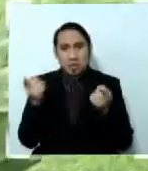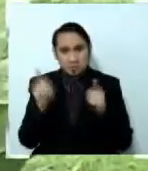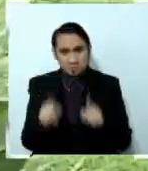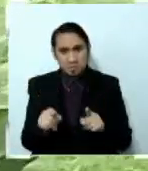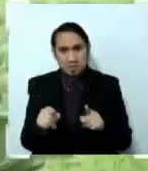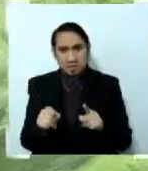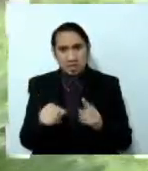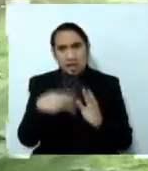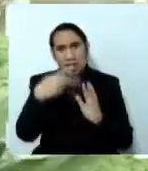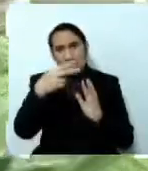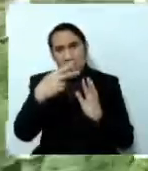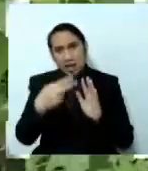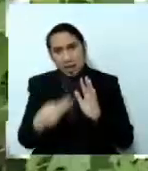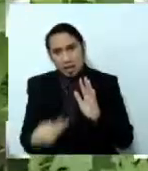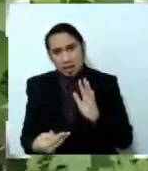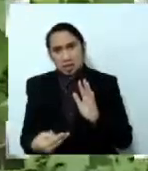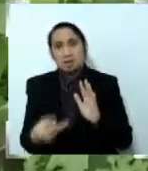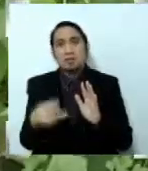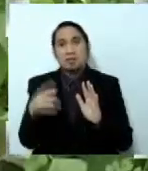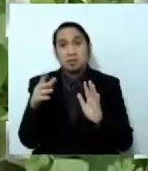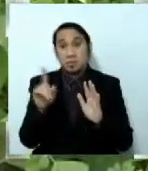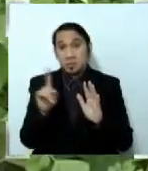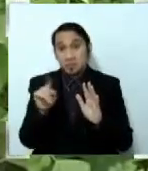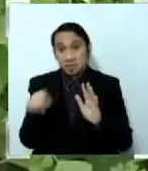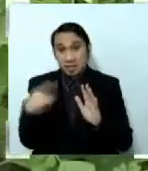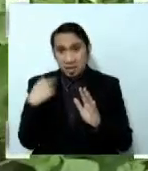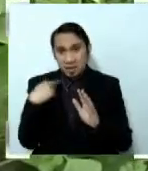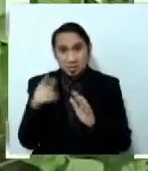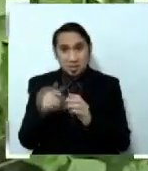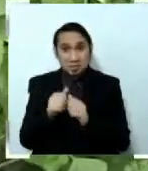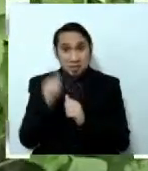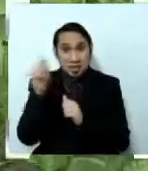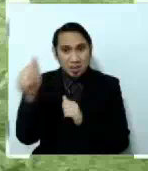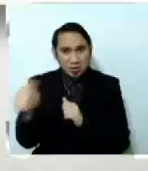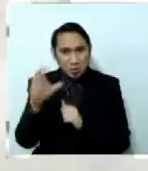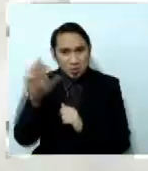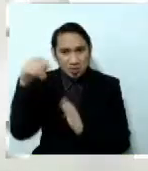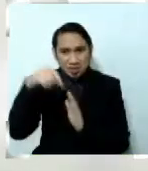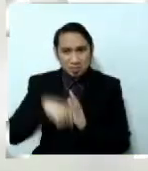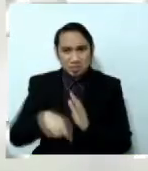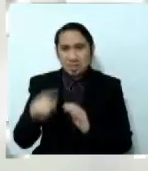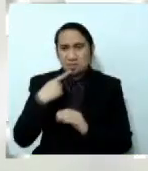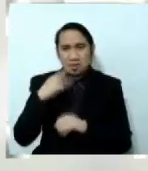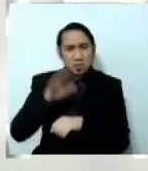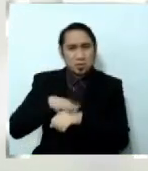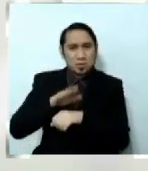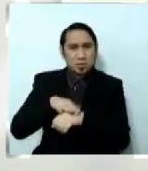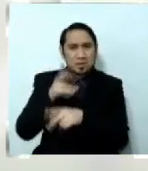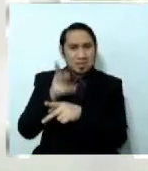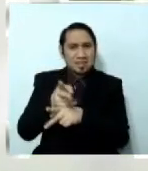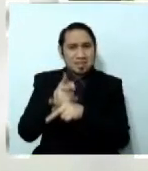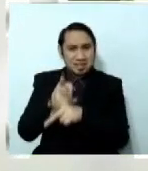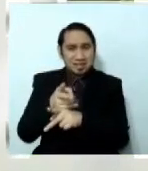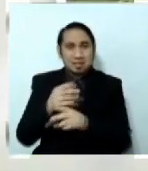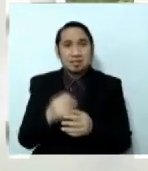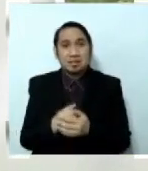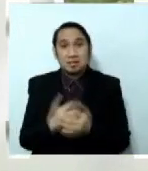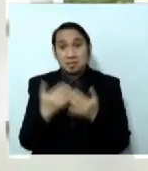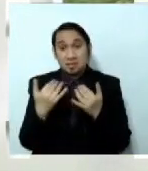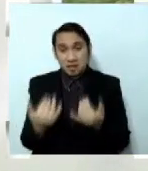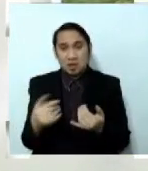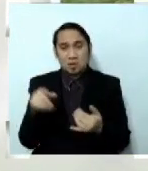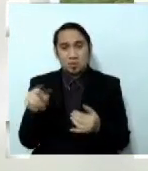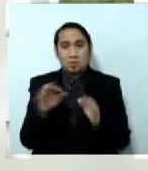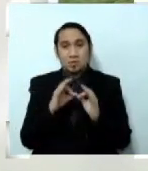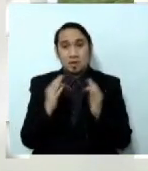makikitang pumupunta sa malalim na parte, ay pinapaalalahanan niya na mag-ingat. Sa ngayon, nakuha na ng pamilya ang mga katawan ng